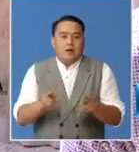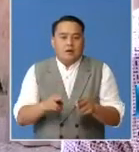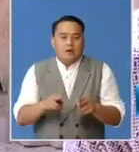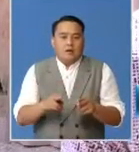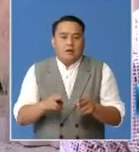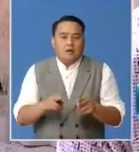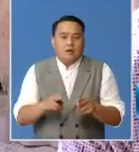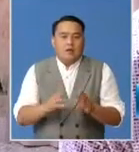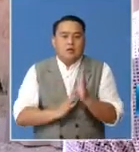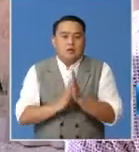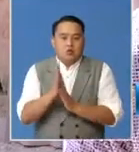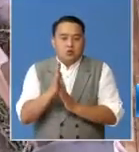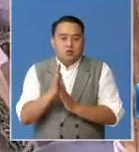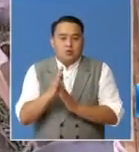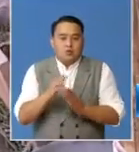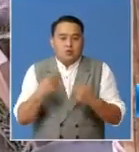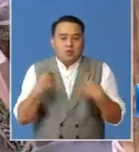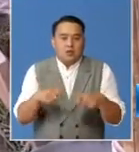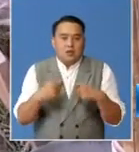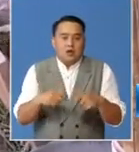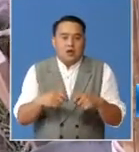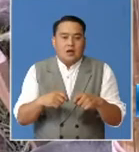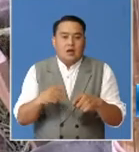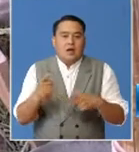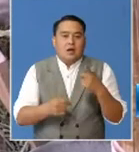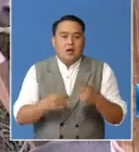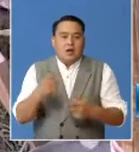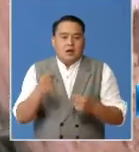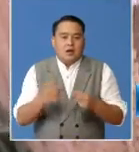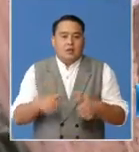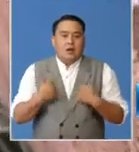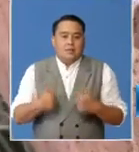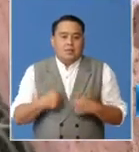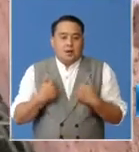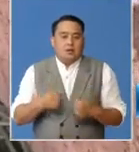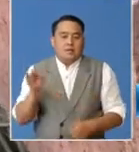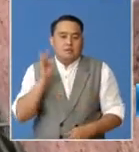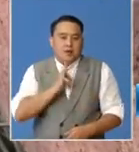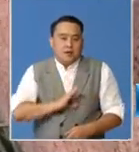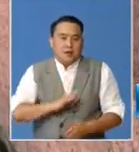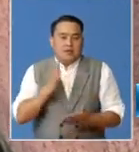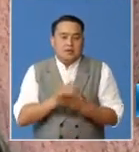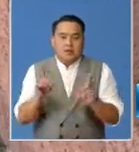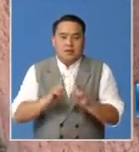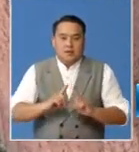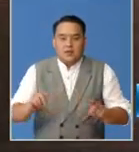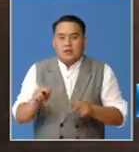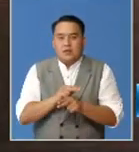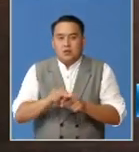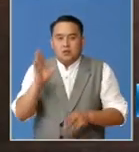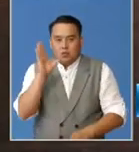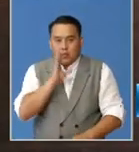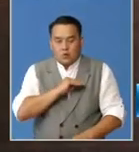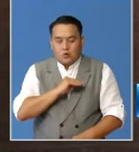ақтау мақсатында сатылады. Ешкі сүті ана сүтінен кейінгі дәрумендігі жағынан да, құнарлығы жағынан да ерекше емдік қасиетке